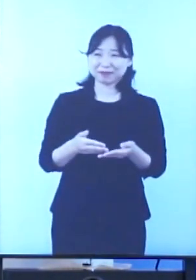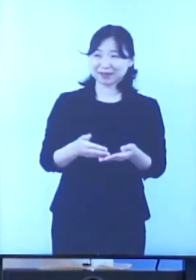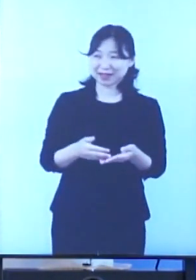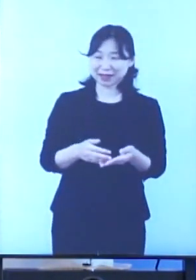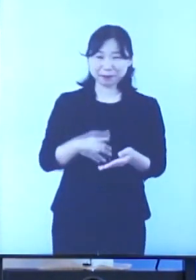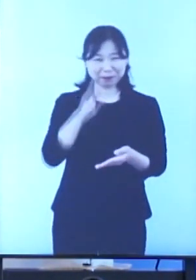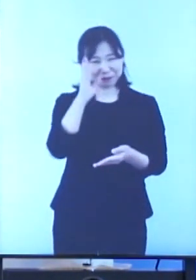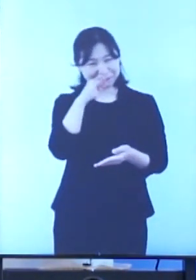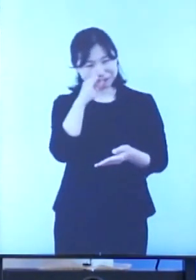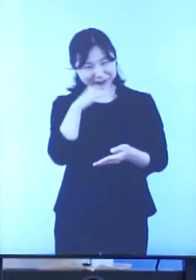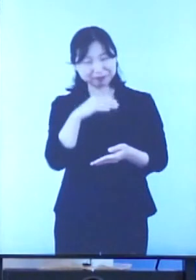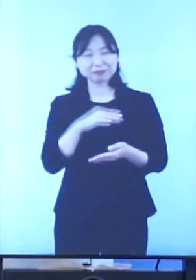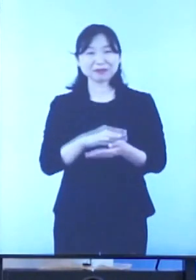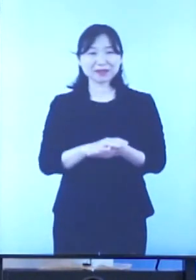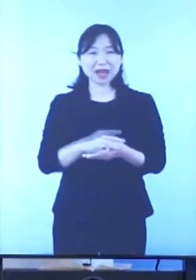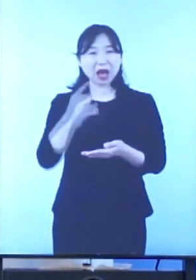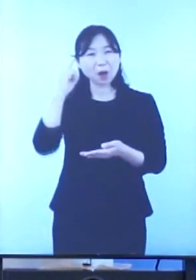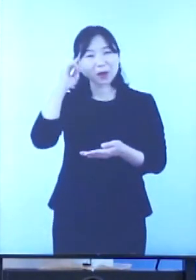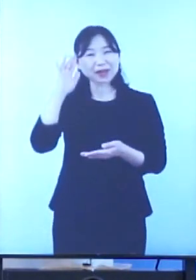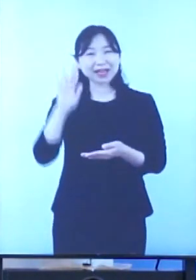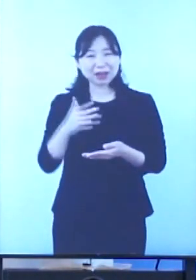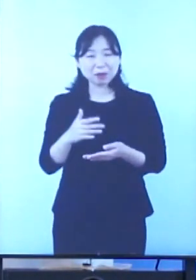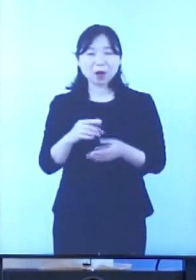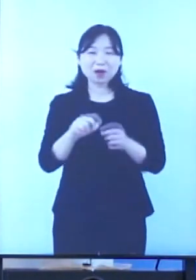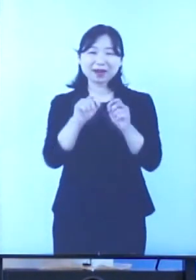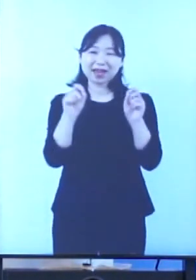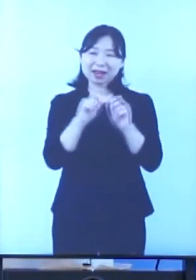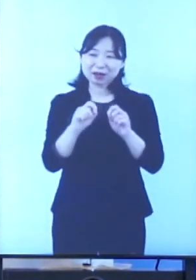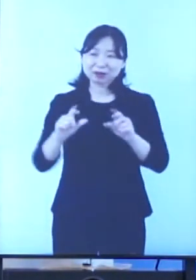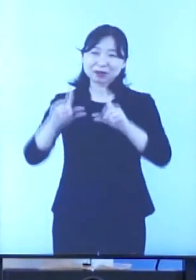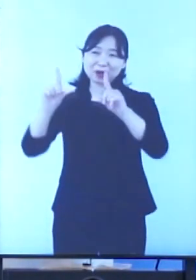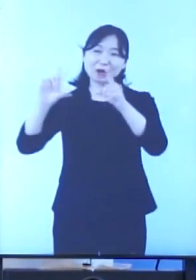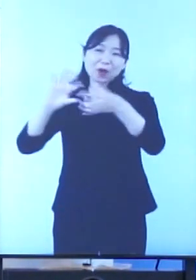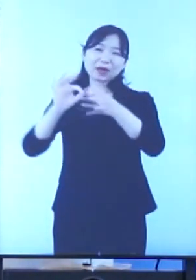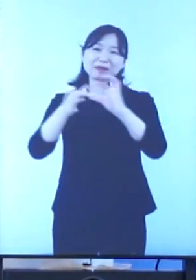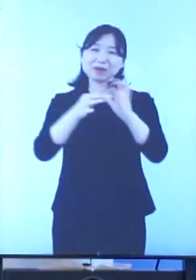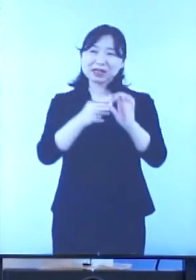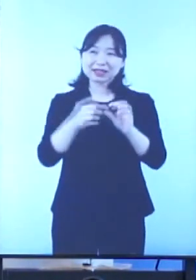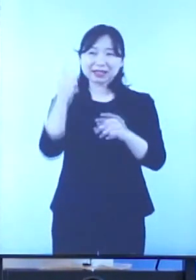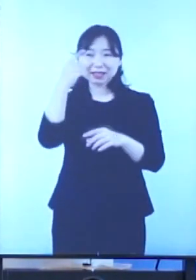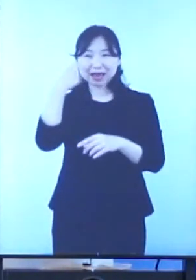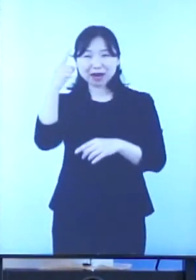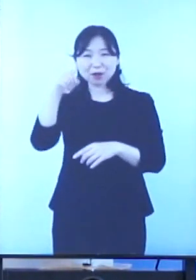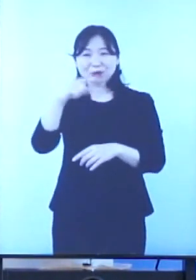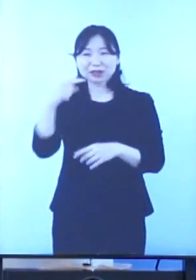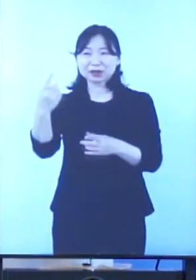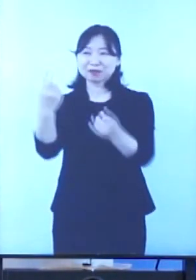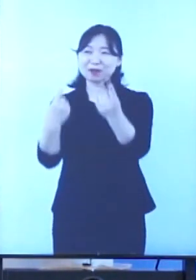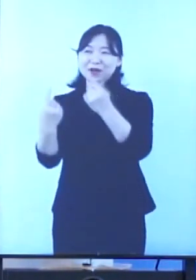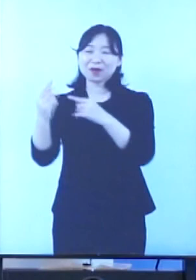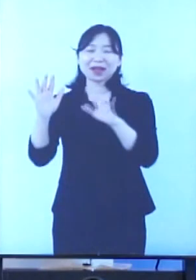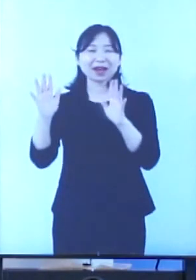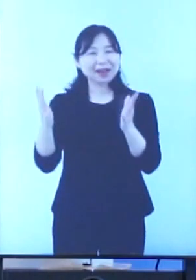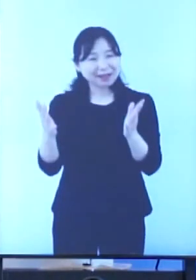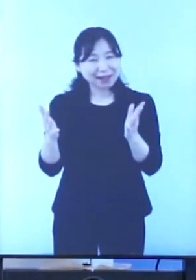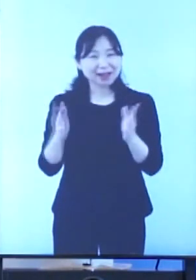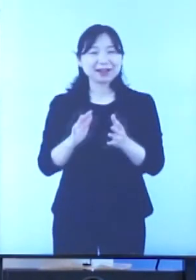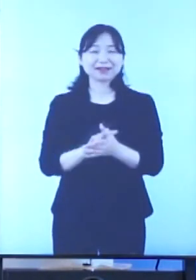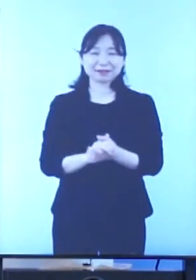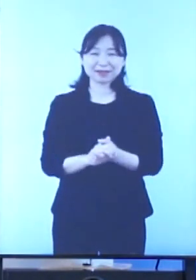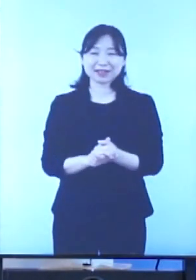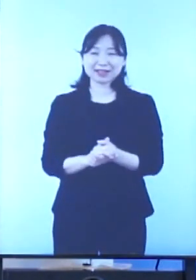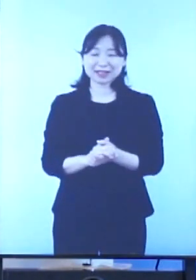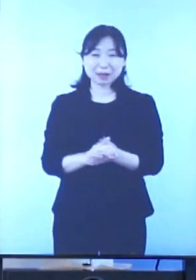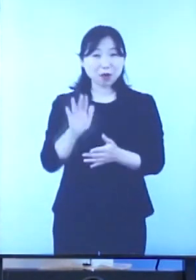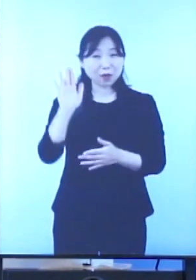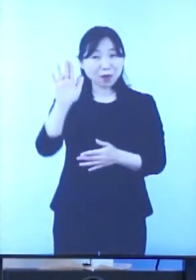ンピックでは外国人来られなかった。で、今インバウンドも事実上ゼロですけれども、いずれ、戻ってき